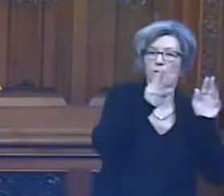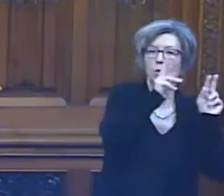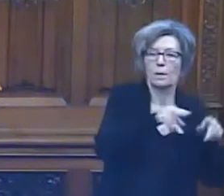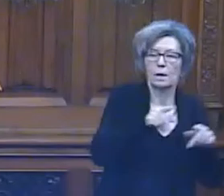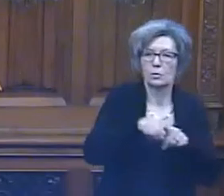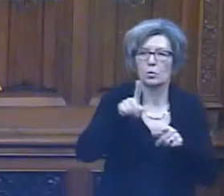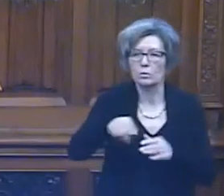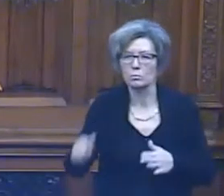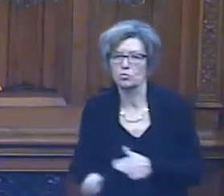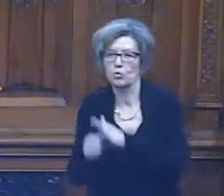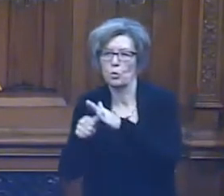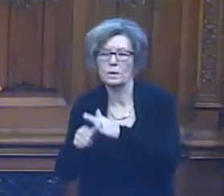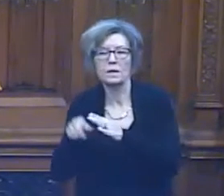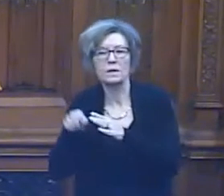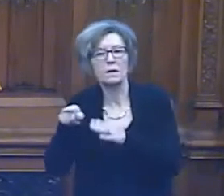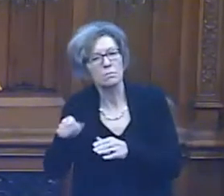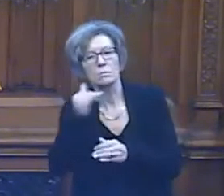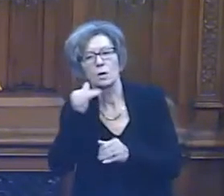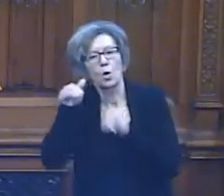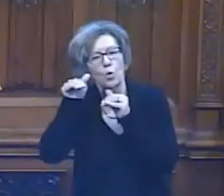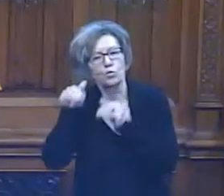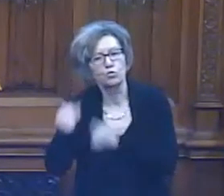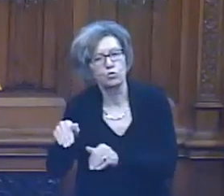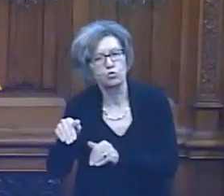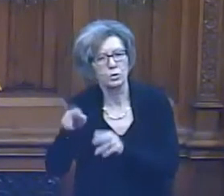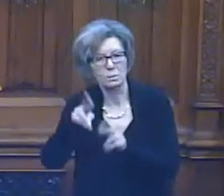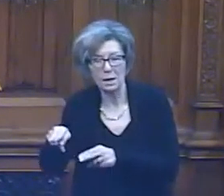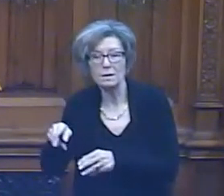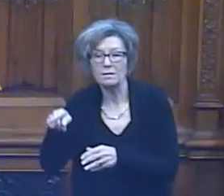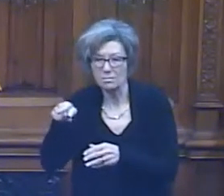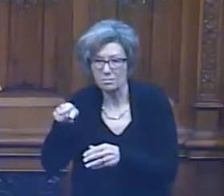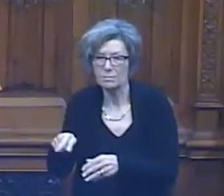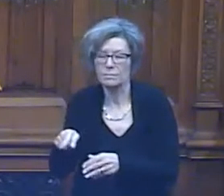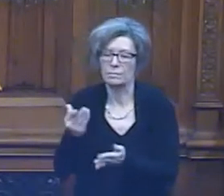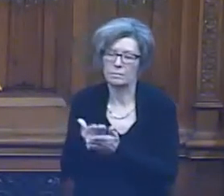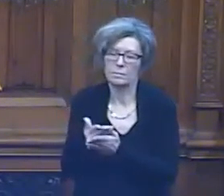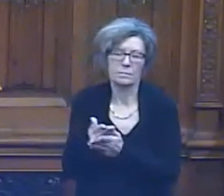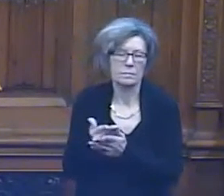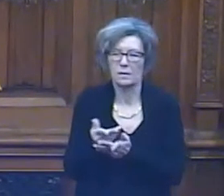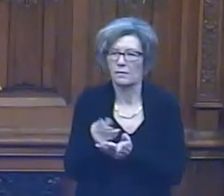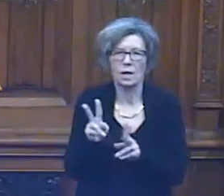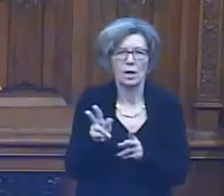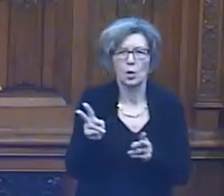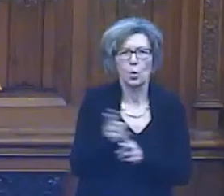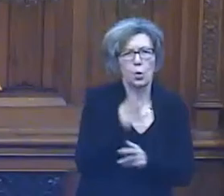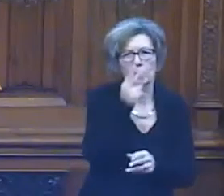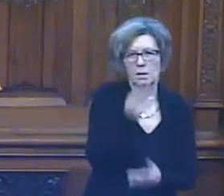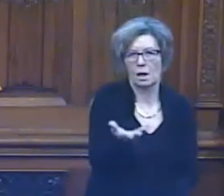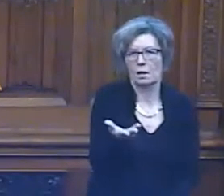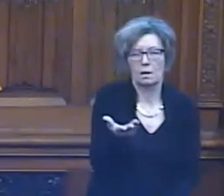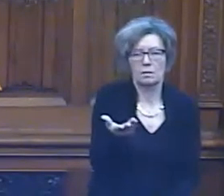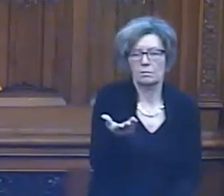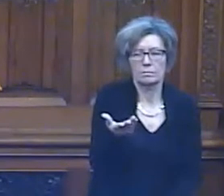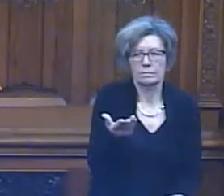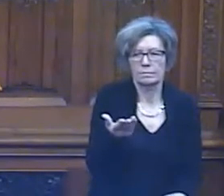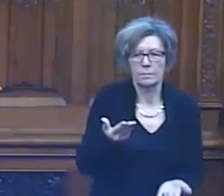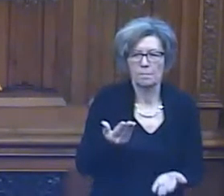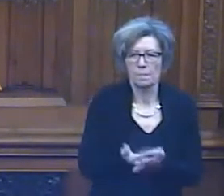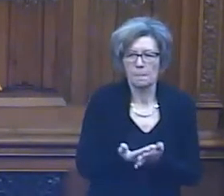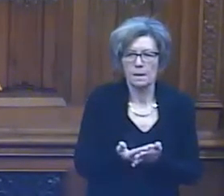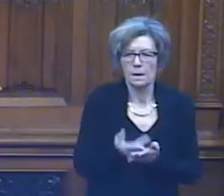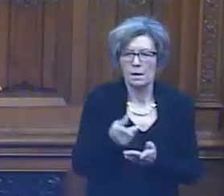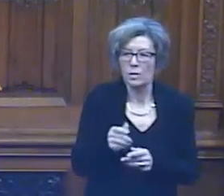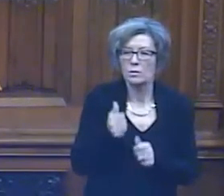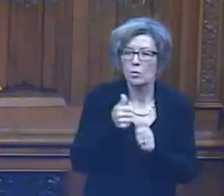und Subsidiärschutzberechtigten halte ich für wirklich kurzsichtig, für wirklich kurzsichtig, denn es